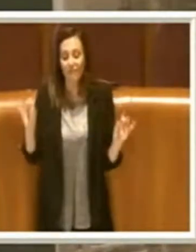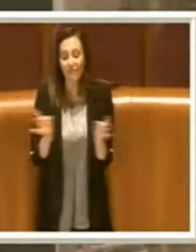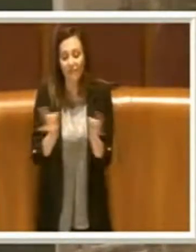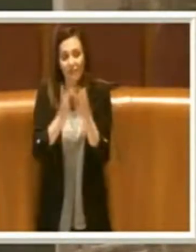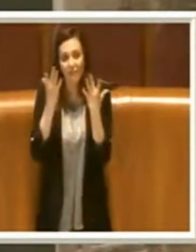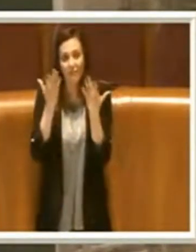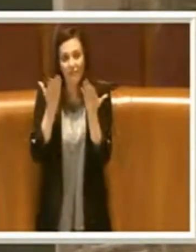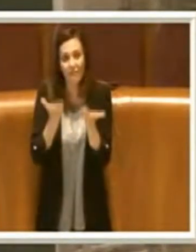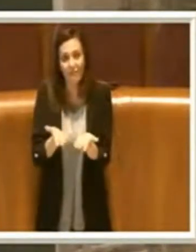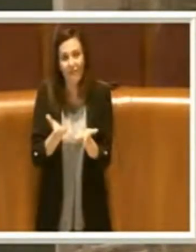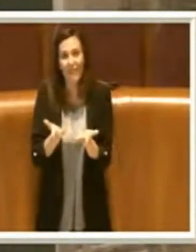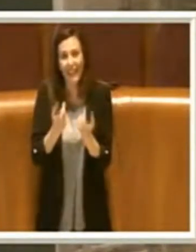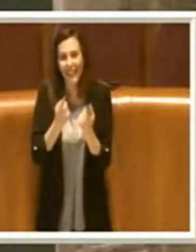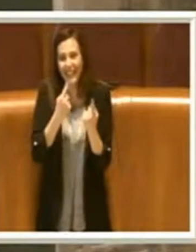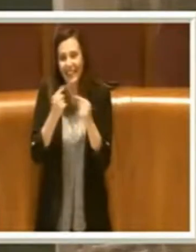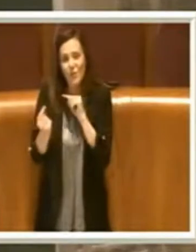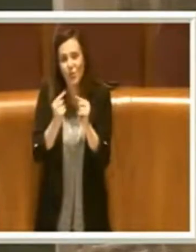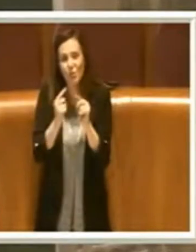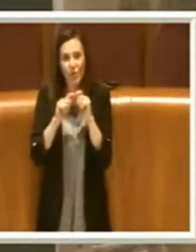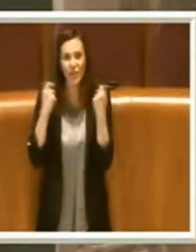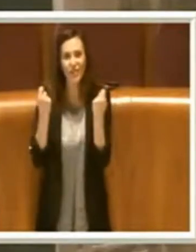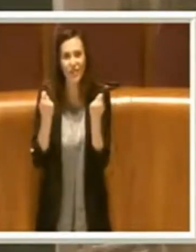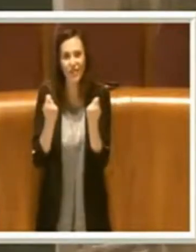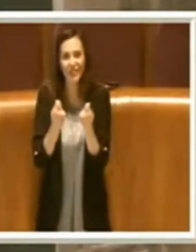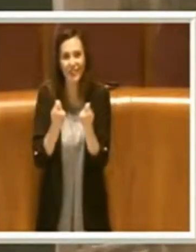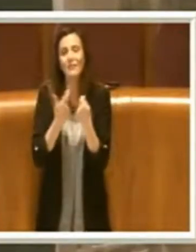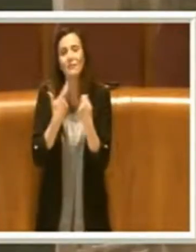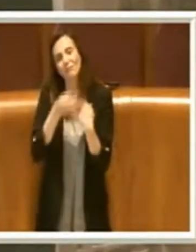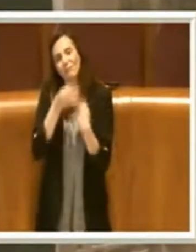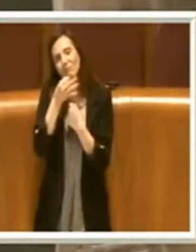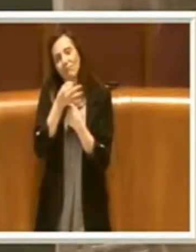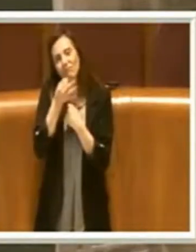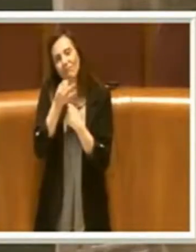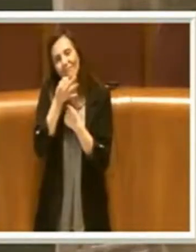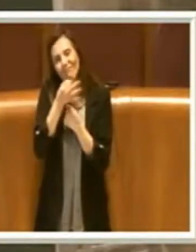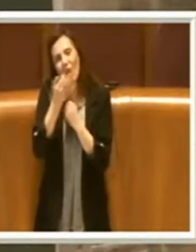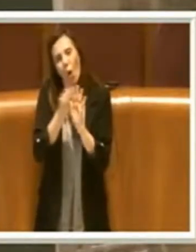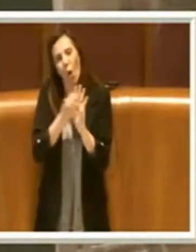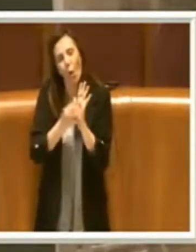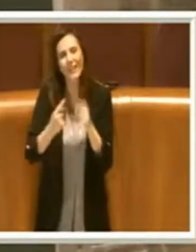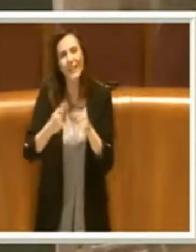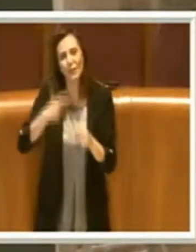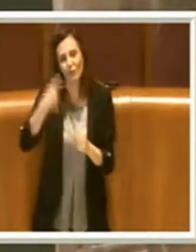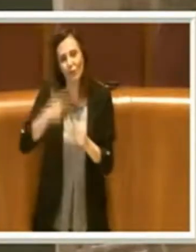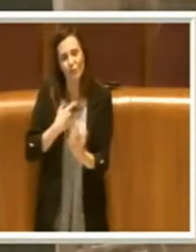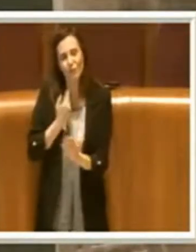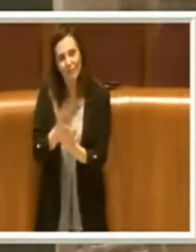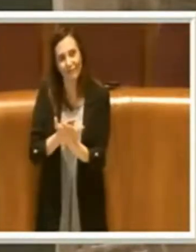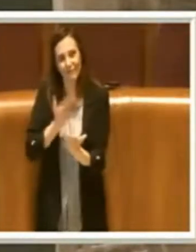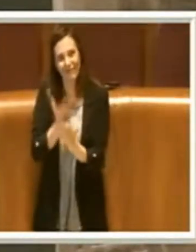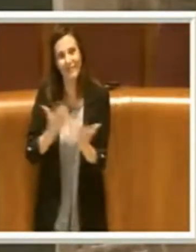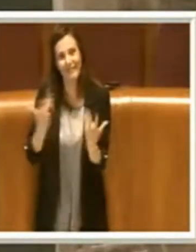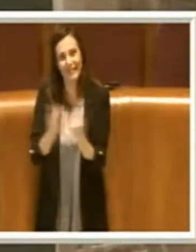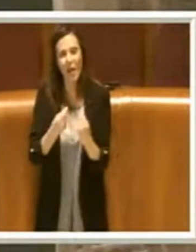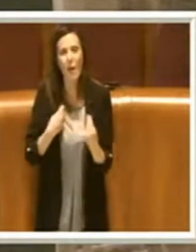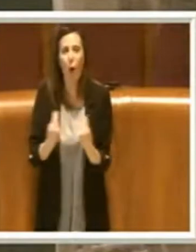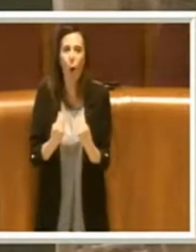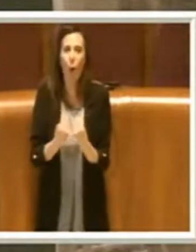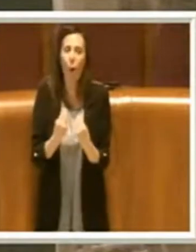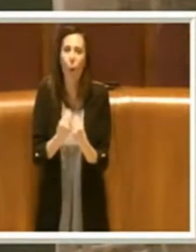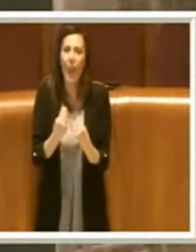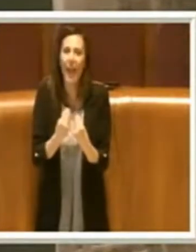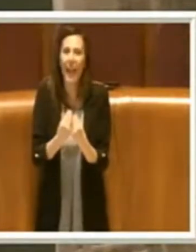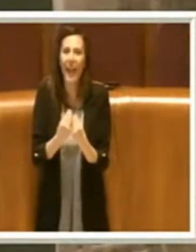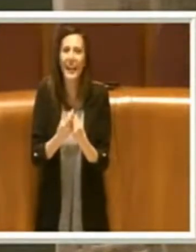in discussione generale cerco di anche illustrare quali sono gli ordini del giorno che ho presentato insieme ai miei colleghi e per quanto